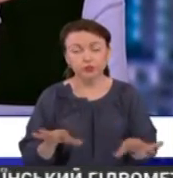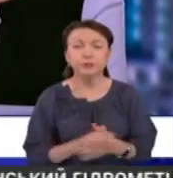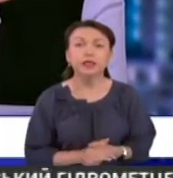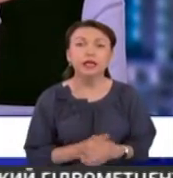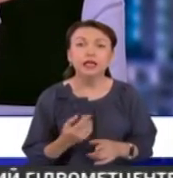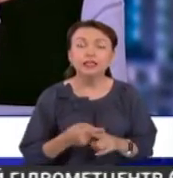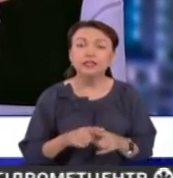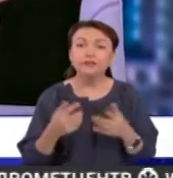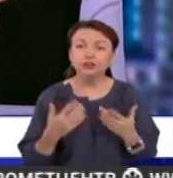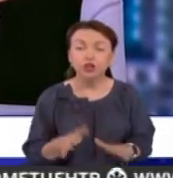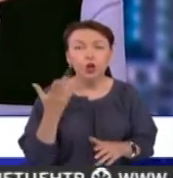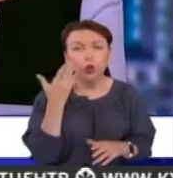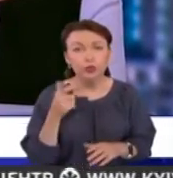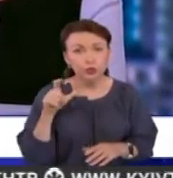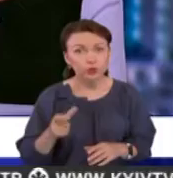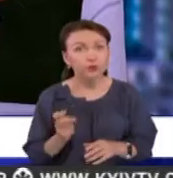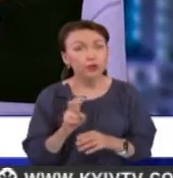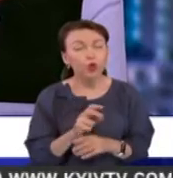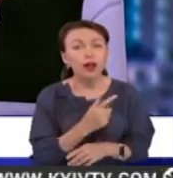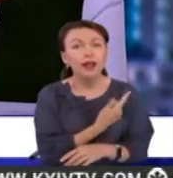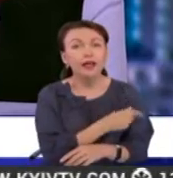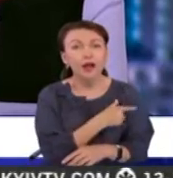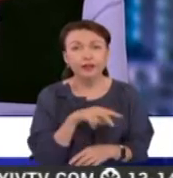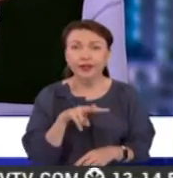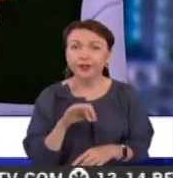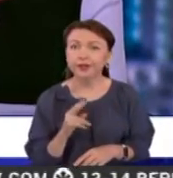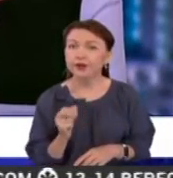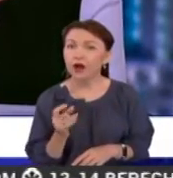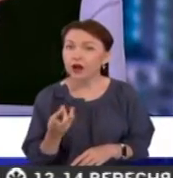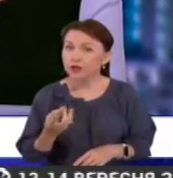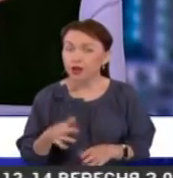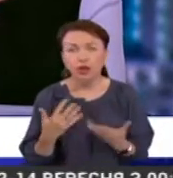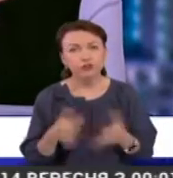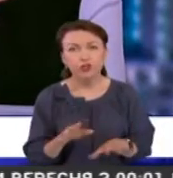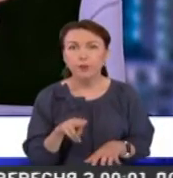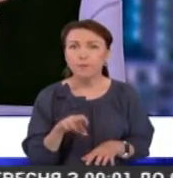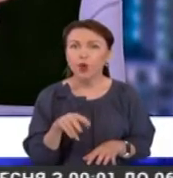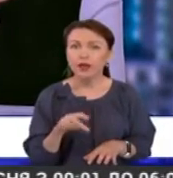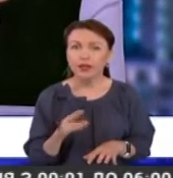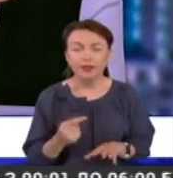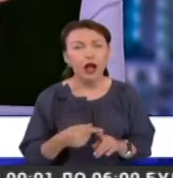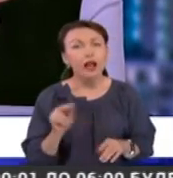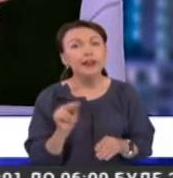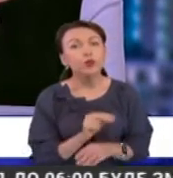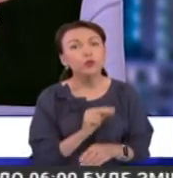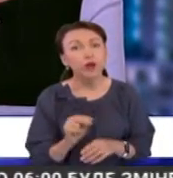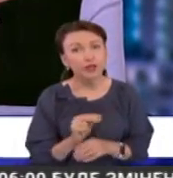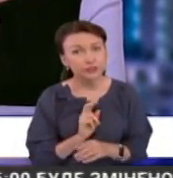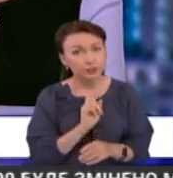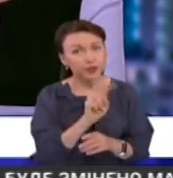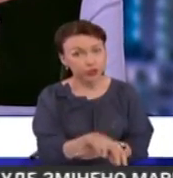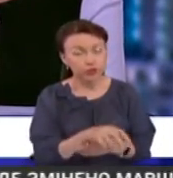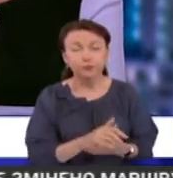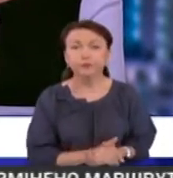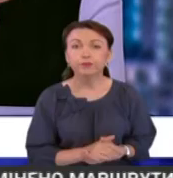коли людина приходить в лікарню, не в поліклініку, не на консультування, в лікарню лікуватися. Це коли є